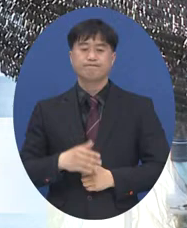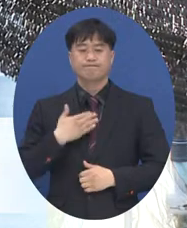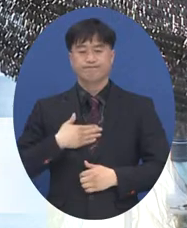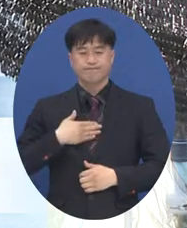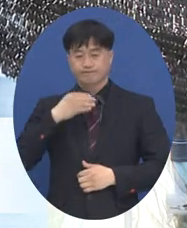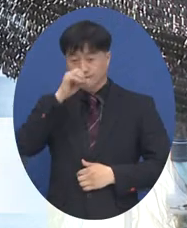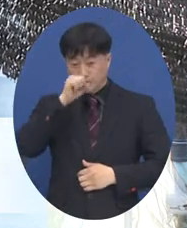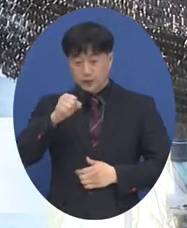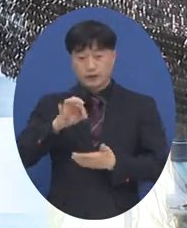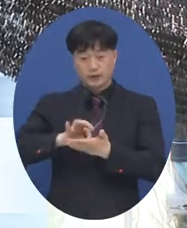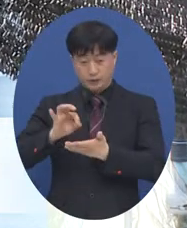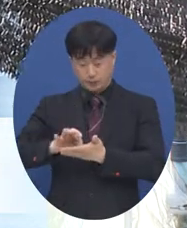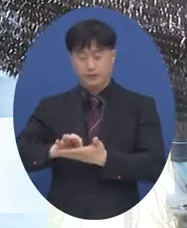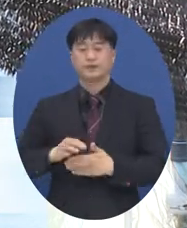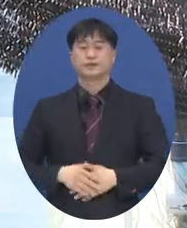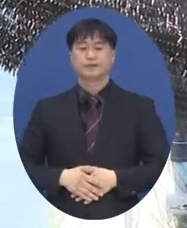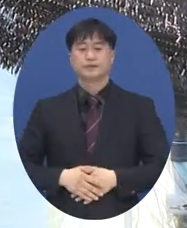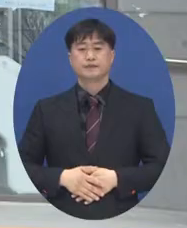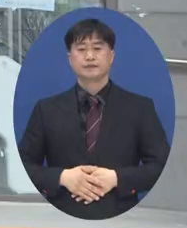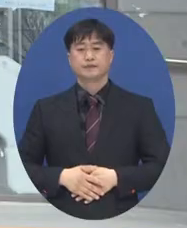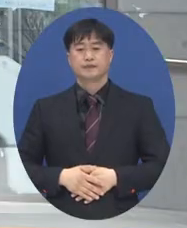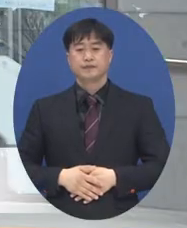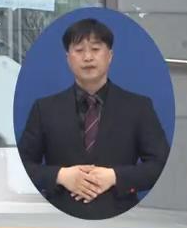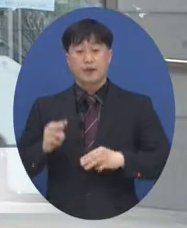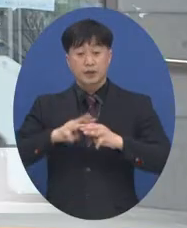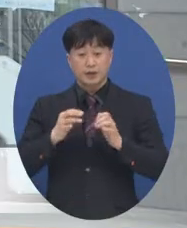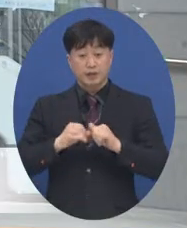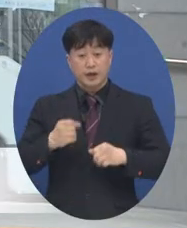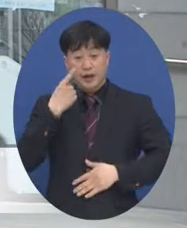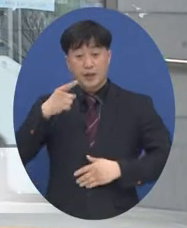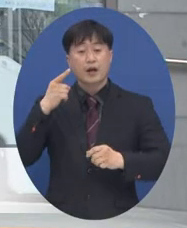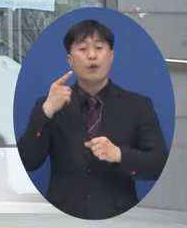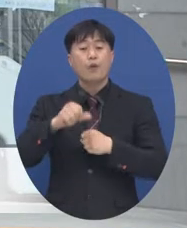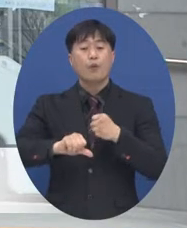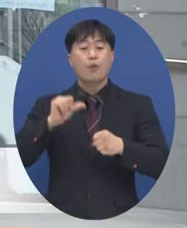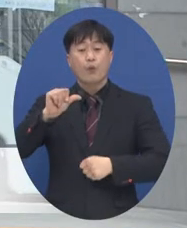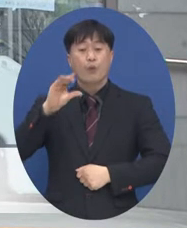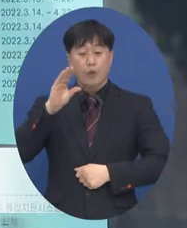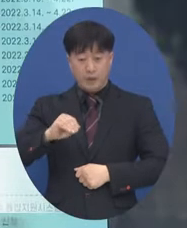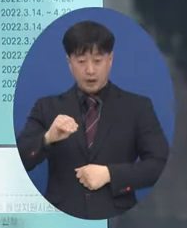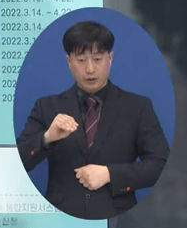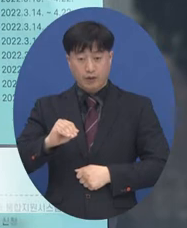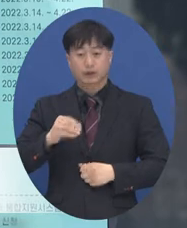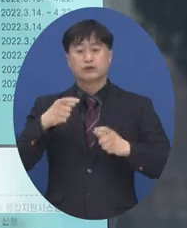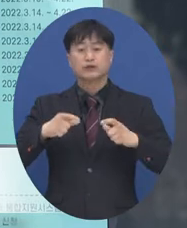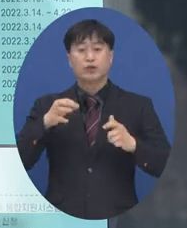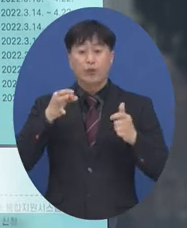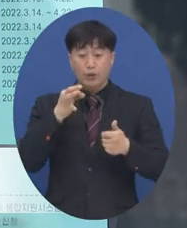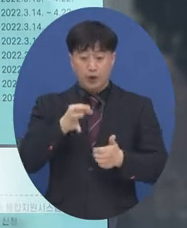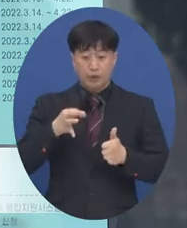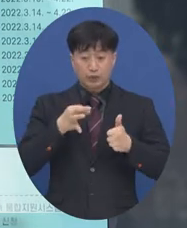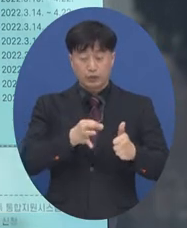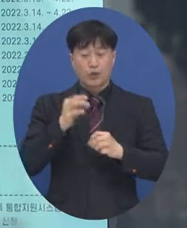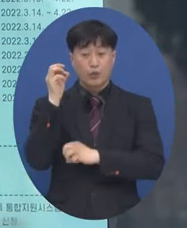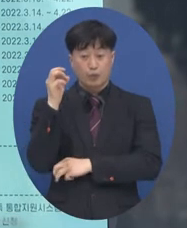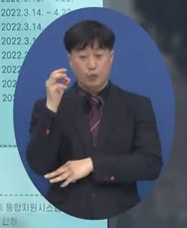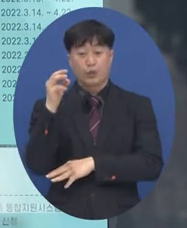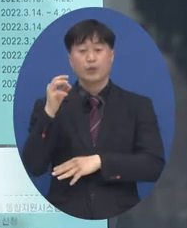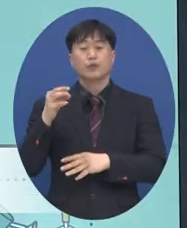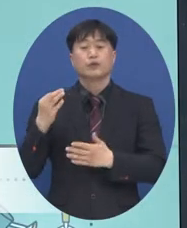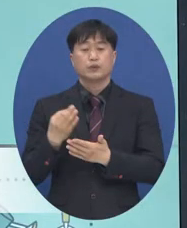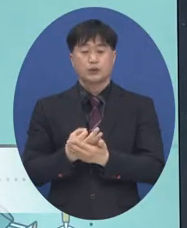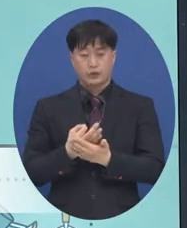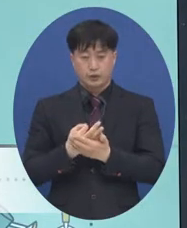굉장히 기분 좋게 사용했던 것 같아요 농민에게 다다리오 먼 let's 화폐를 지급한 인 경기도 동민 기본소득